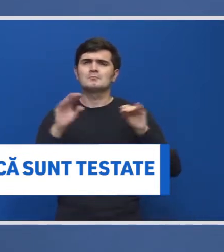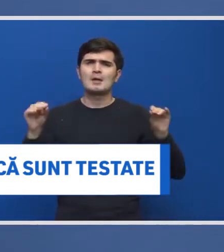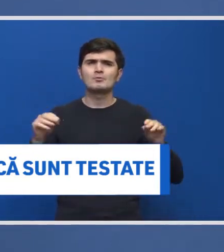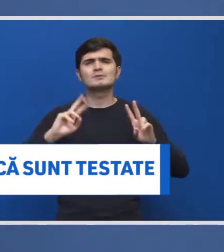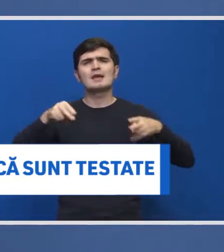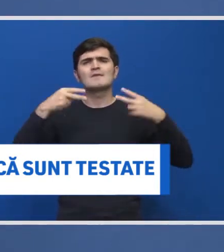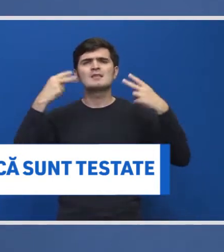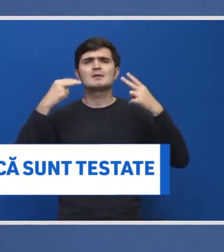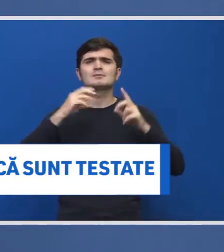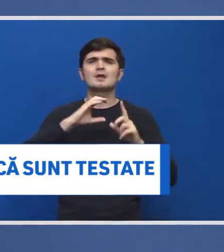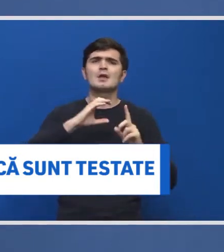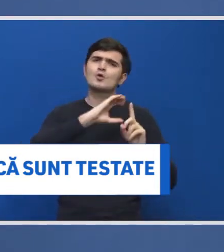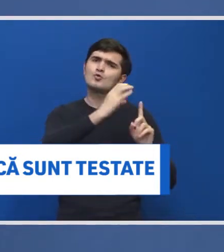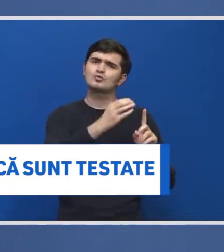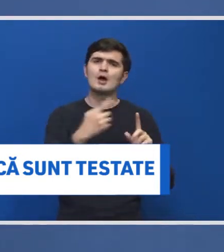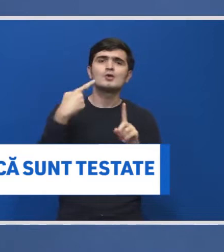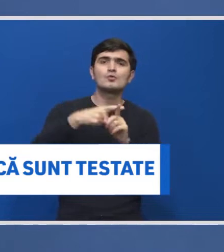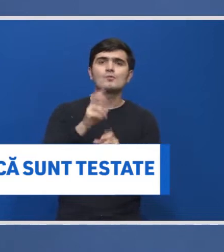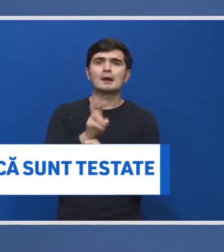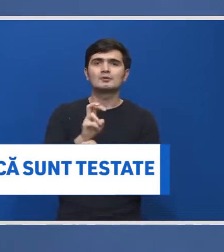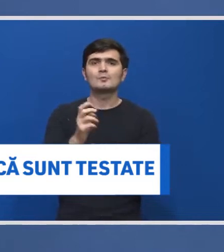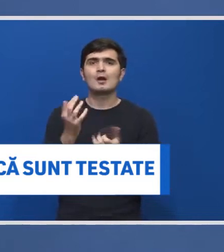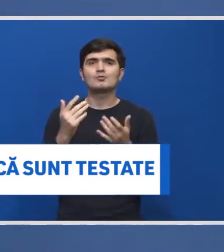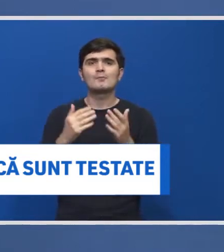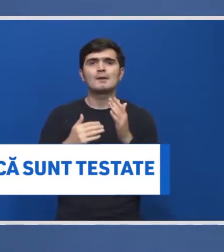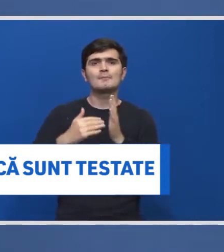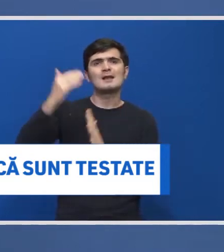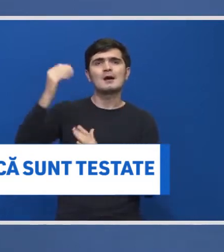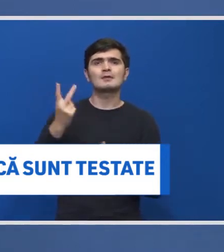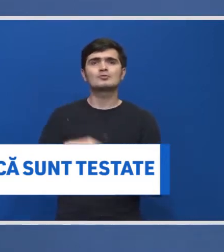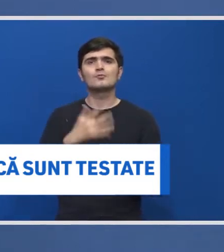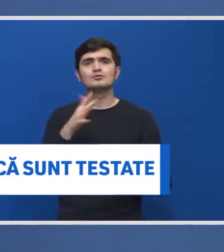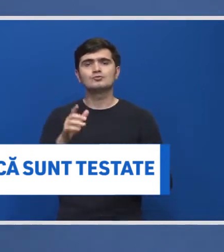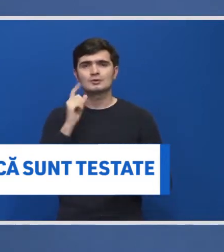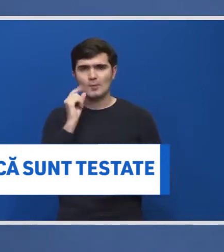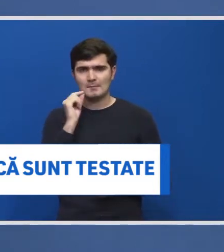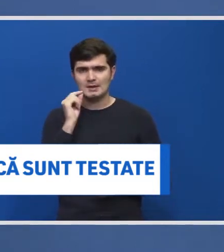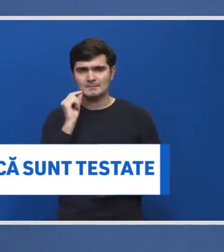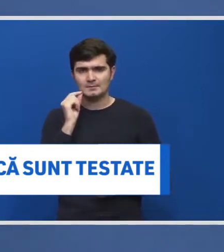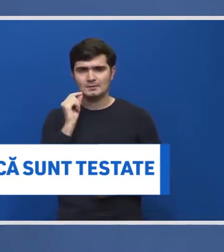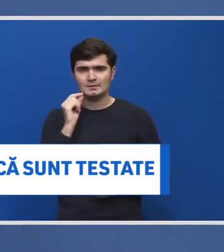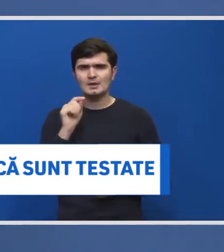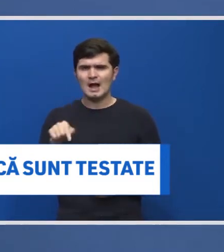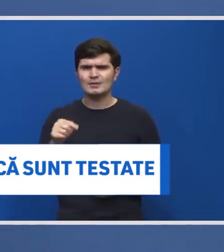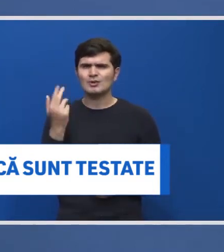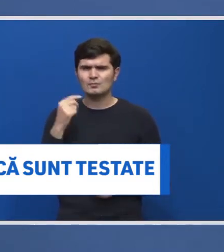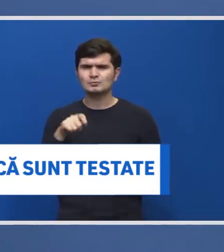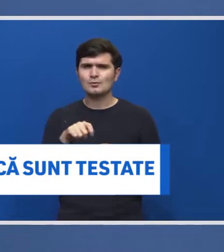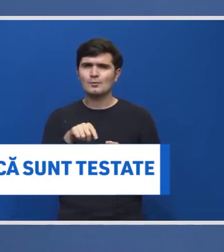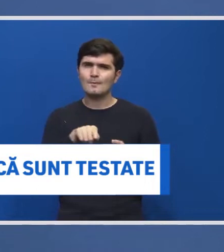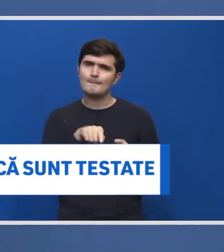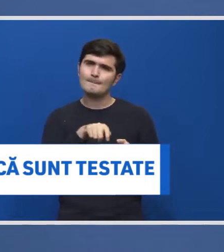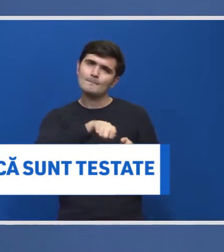altor evenimente culturale cu participarea unui număr mai mare de 2500 de persoane. Și aici a fost o